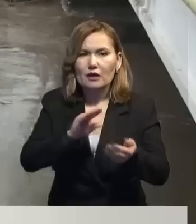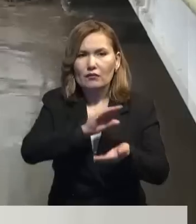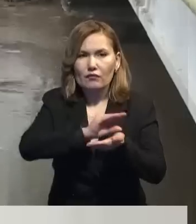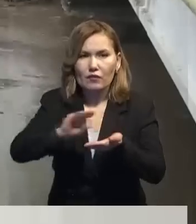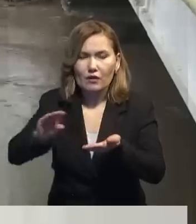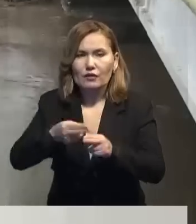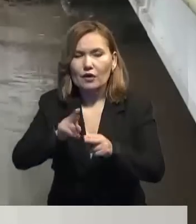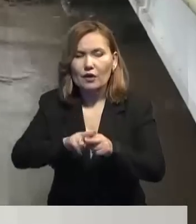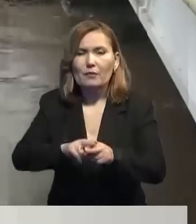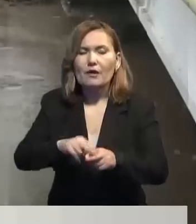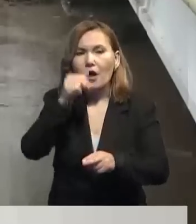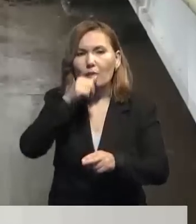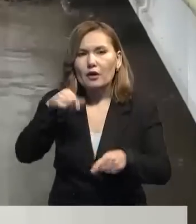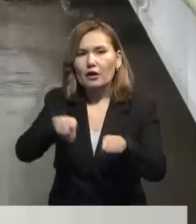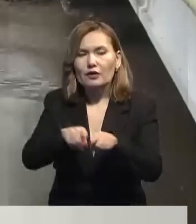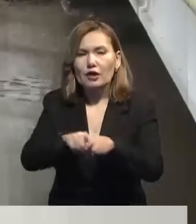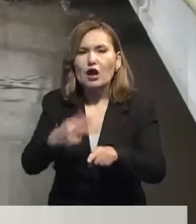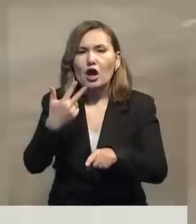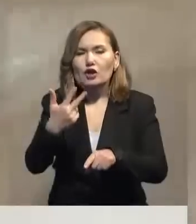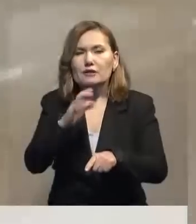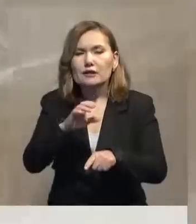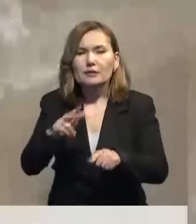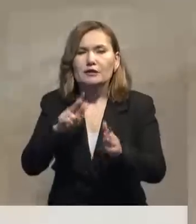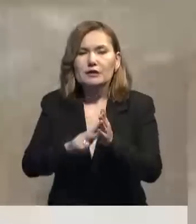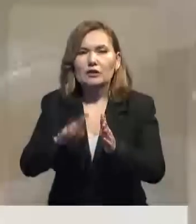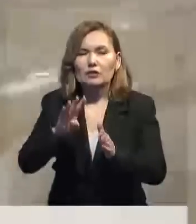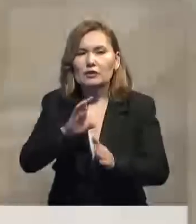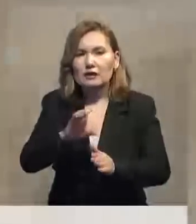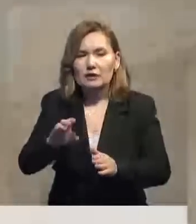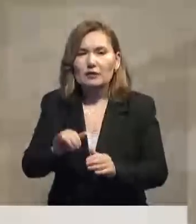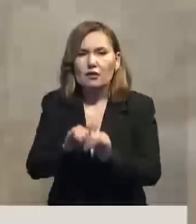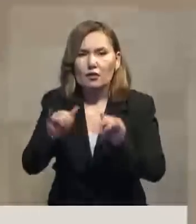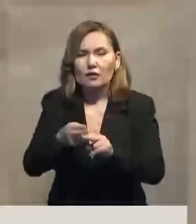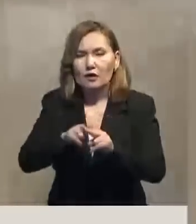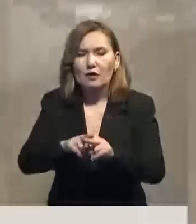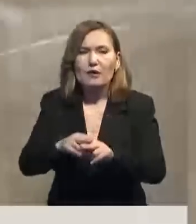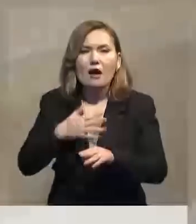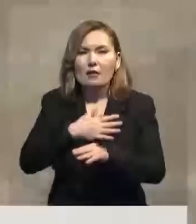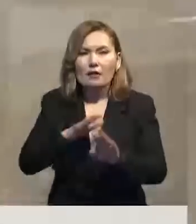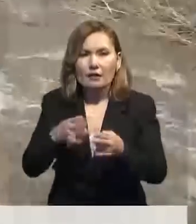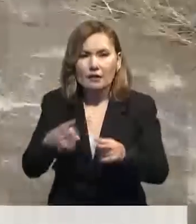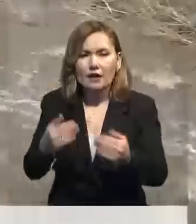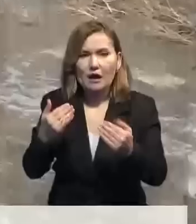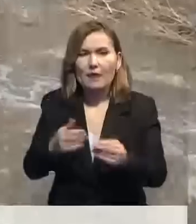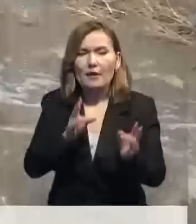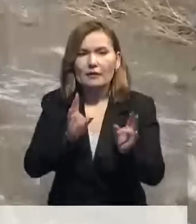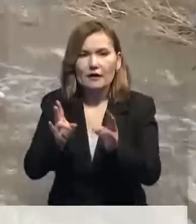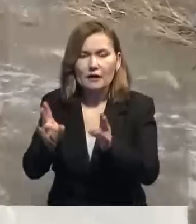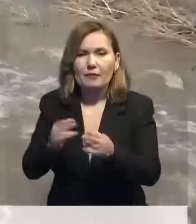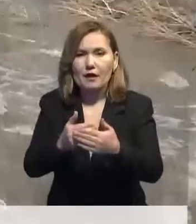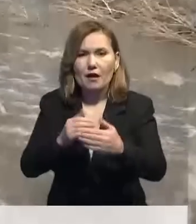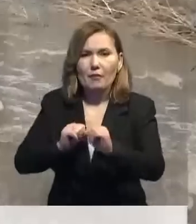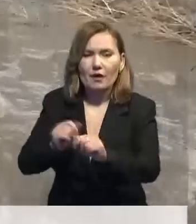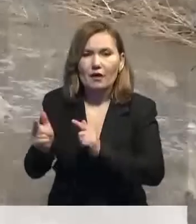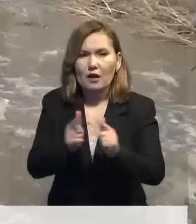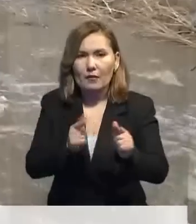салыстырғанда 3-ден 84 сантиметрге дейін артқан. Бірақ алаңдауға еш себеп жоқ дейді мамандар. Қазір апаттың алдын алу